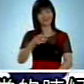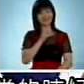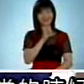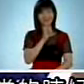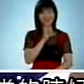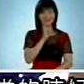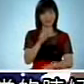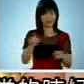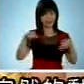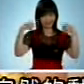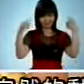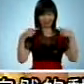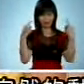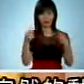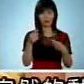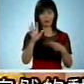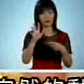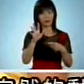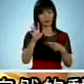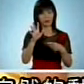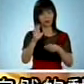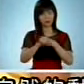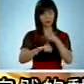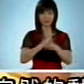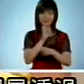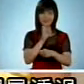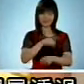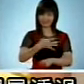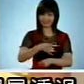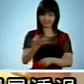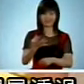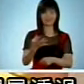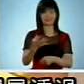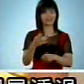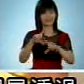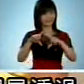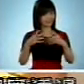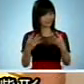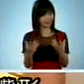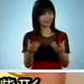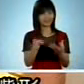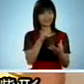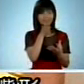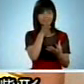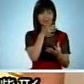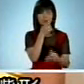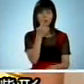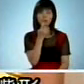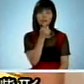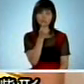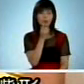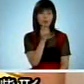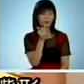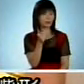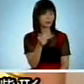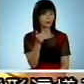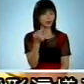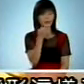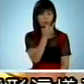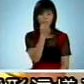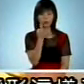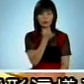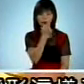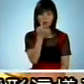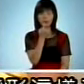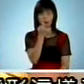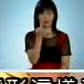所以事实上，你平常的时候有一些动作是你很自然的动作。那当然，大部分我们是透过讲得很慢的嘴型，然后他